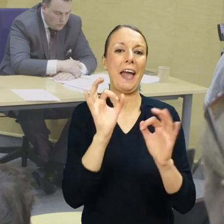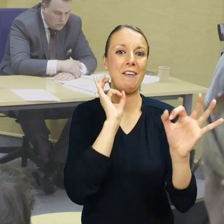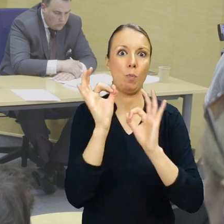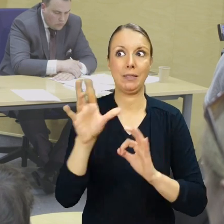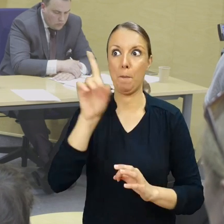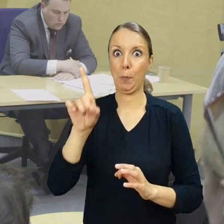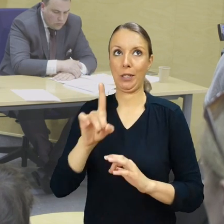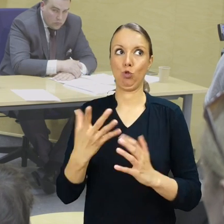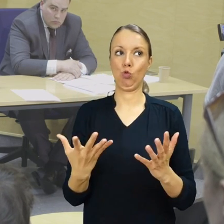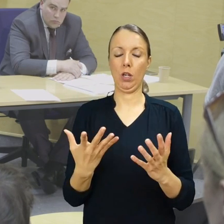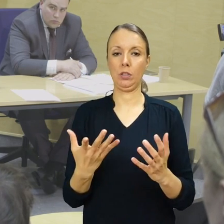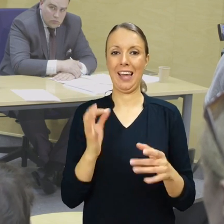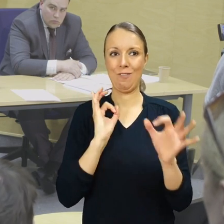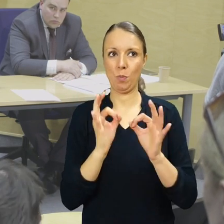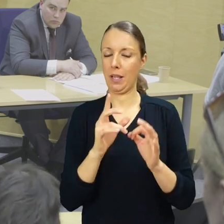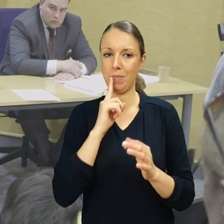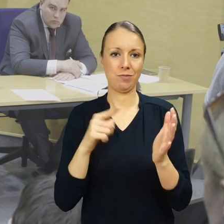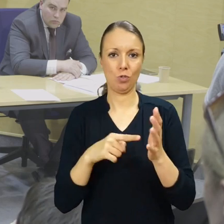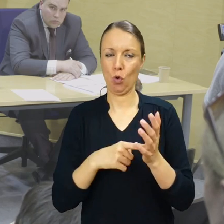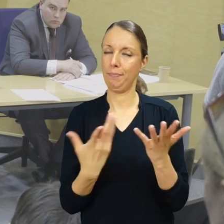pierworodny tej ustawy.